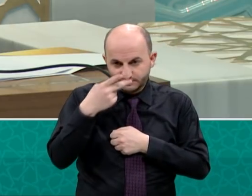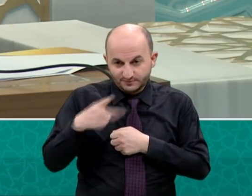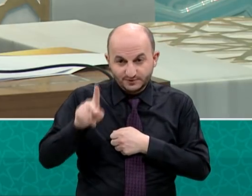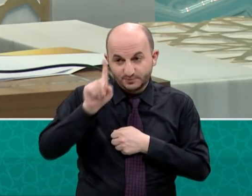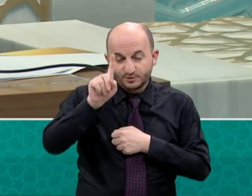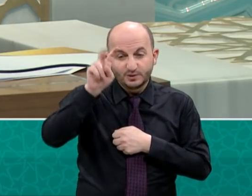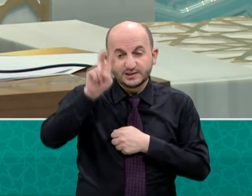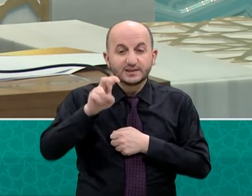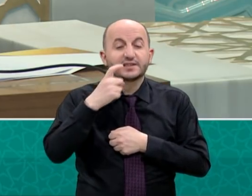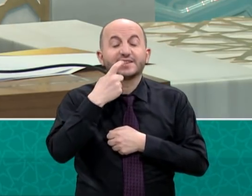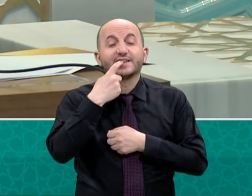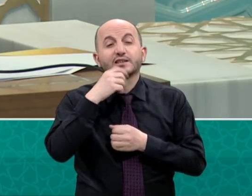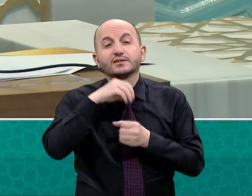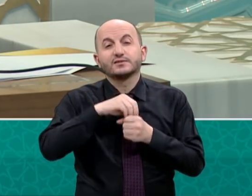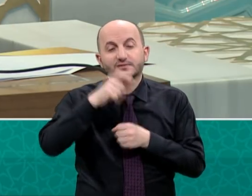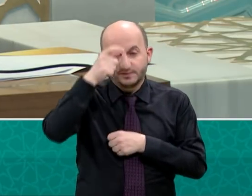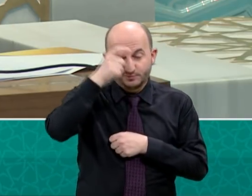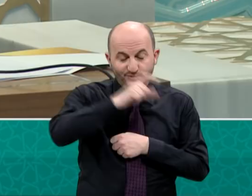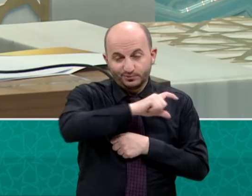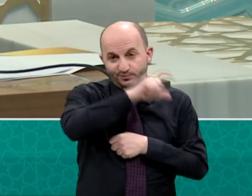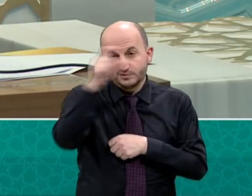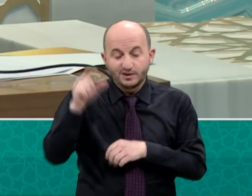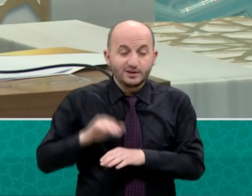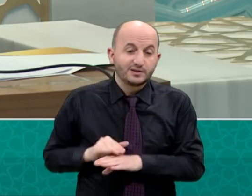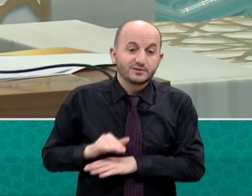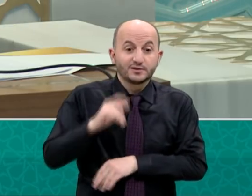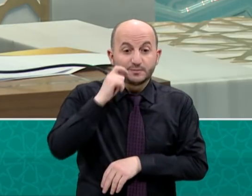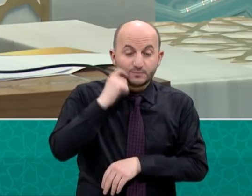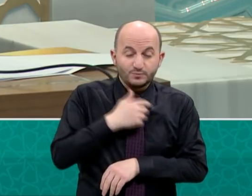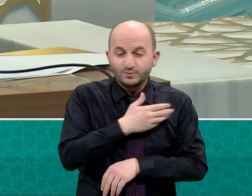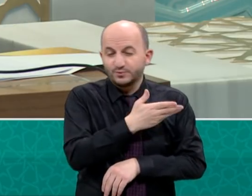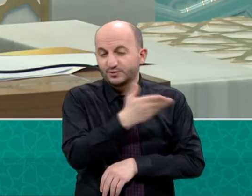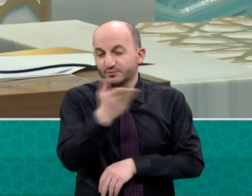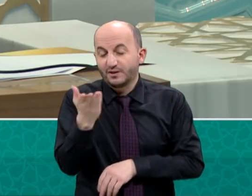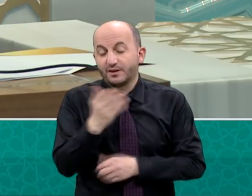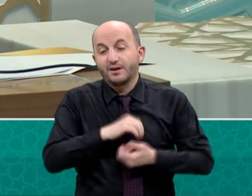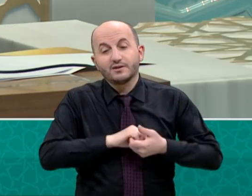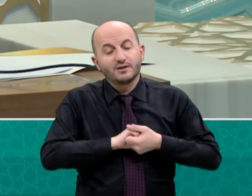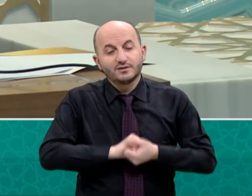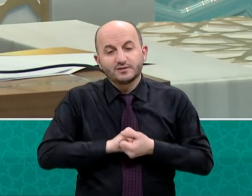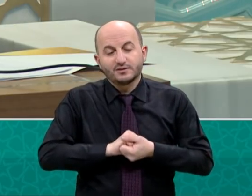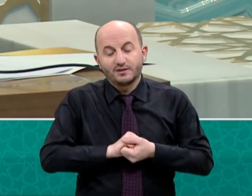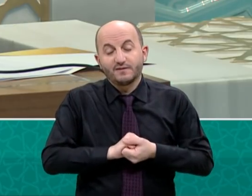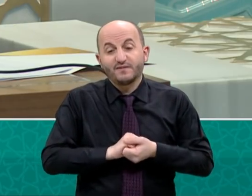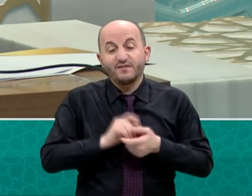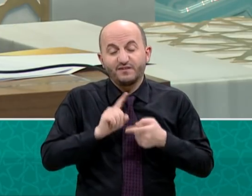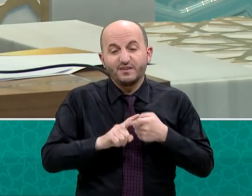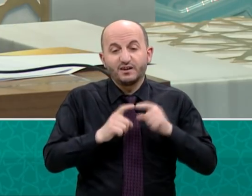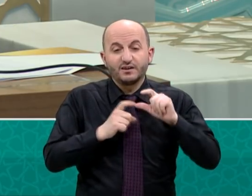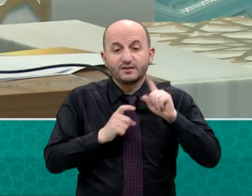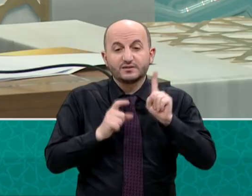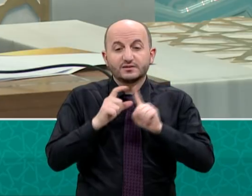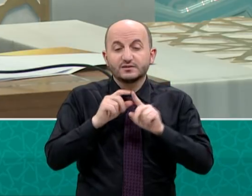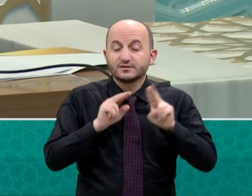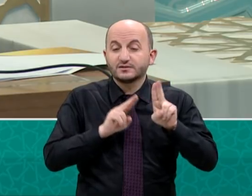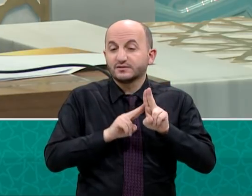2018 yılında Türkiye'de yaşayan Müslümanlar bu sadakat ve sıdık